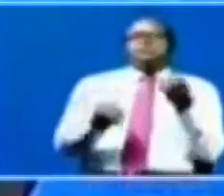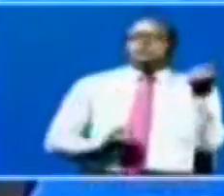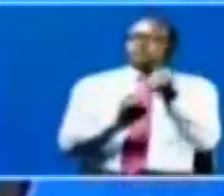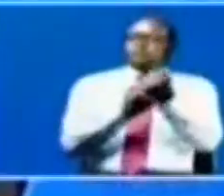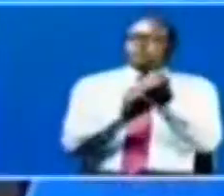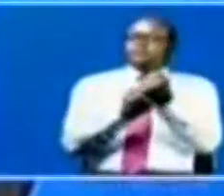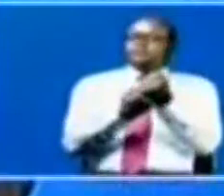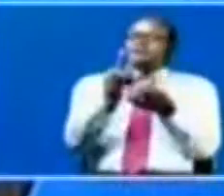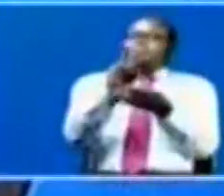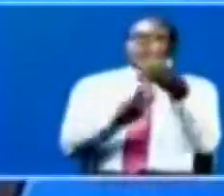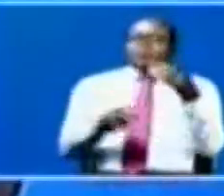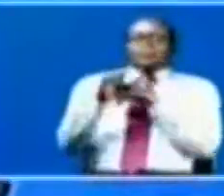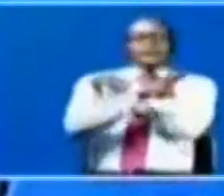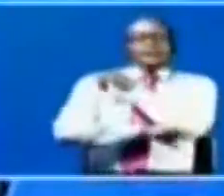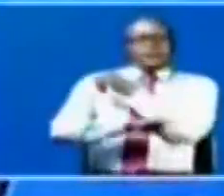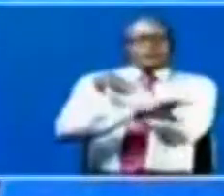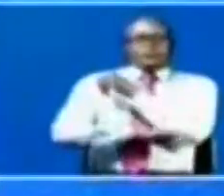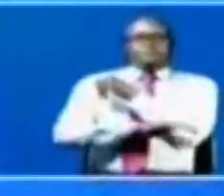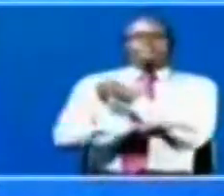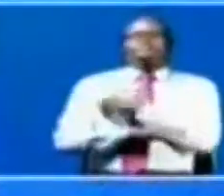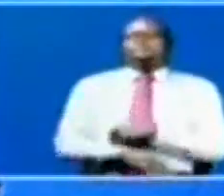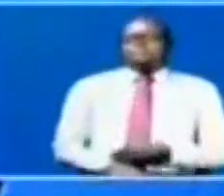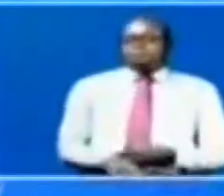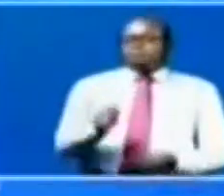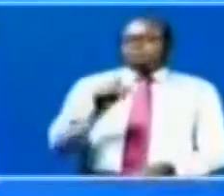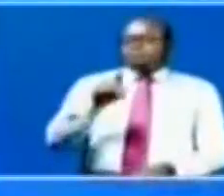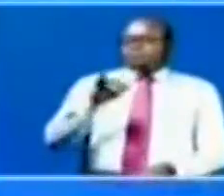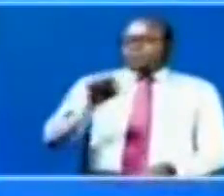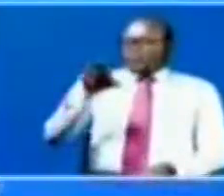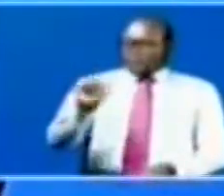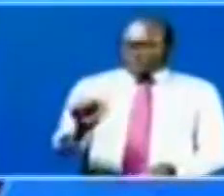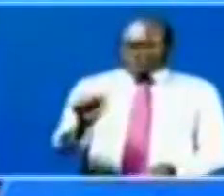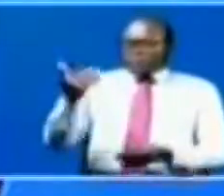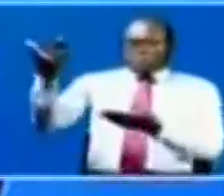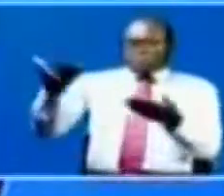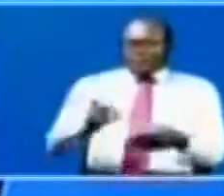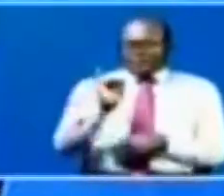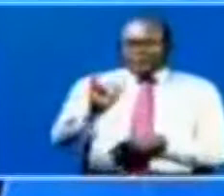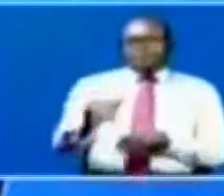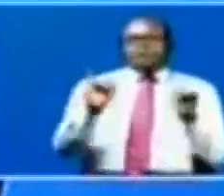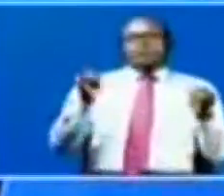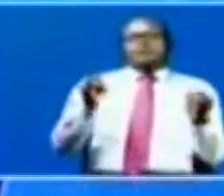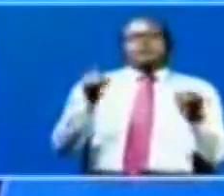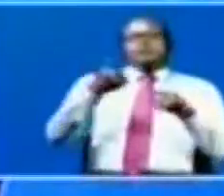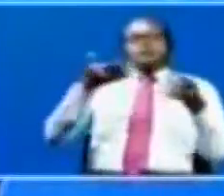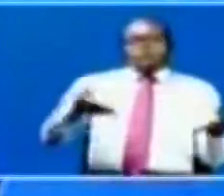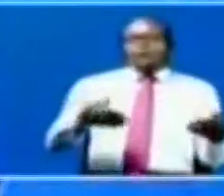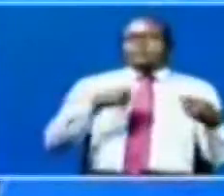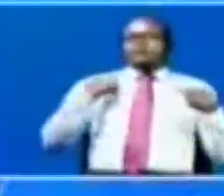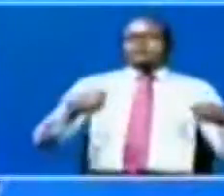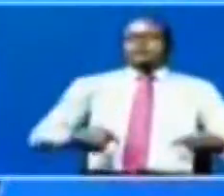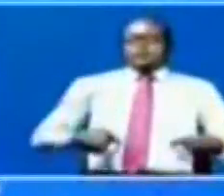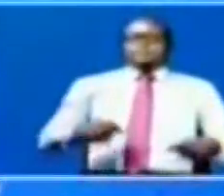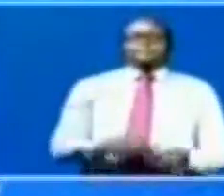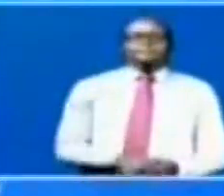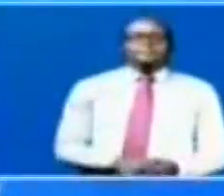nchi zote mbili. Mwanahabari mwenzangu Akisa Wandera basi ndio anayetuletea taarifa hiyo moja kwa moja kutoka nchini